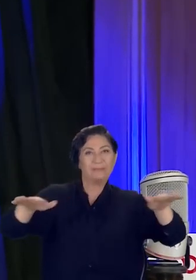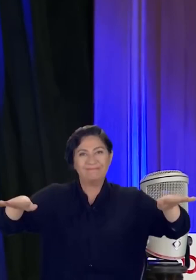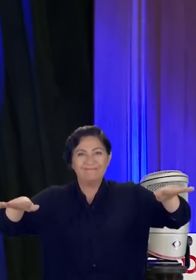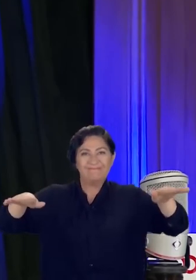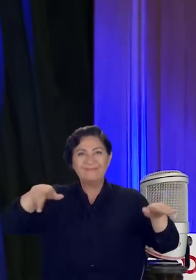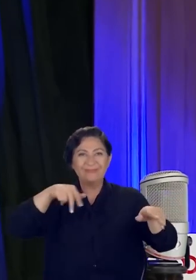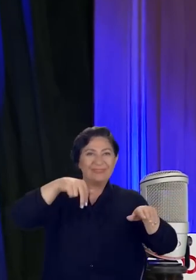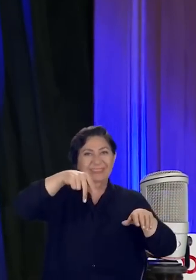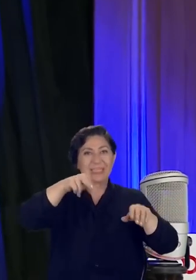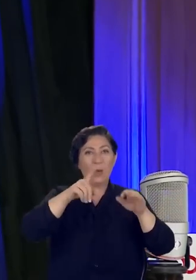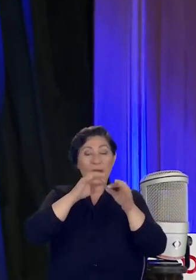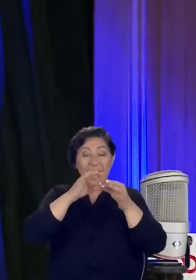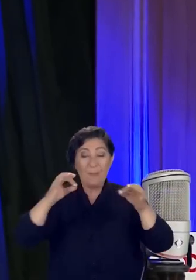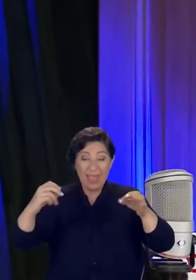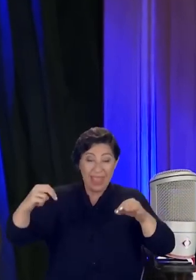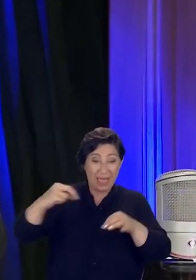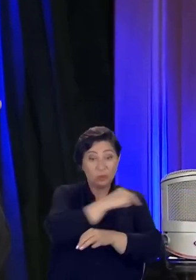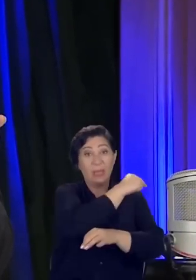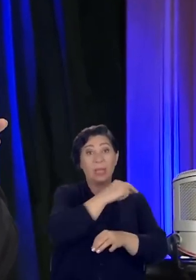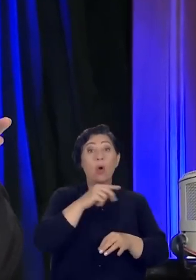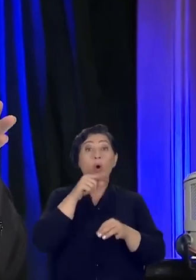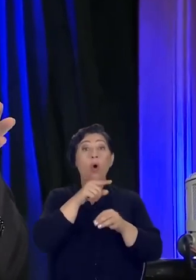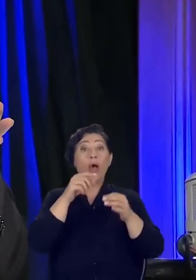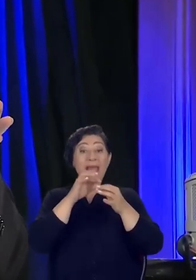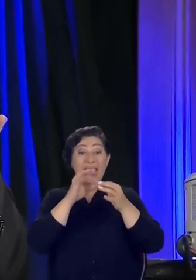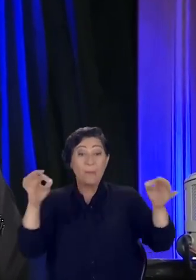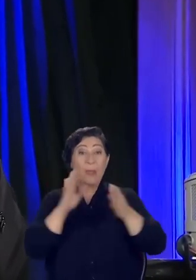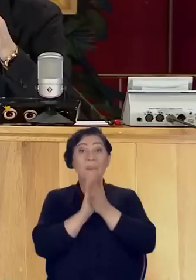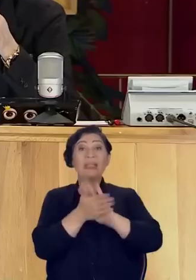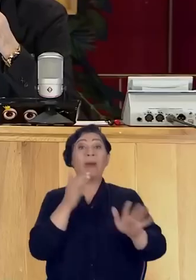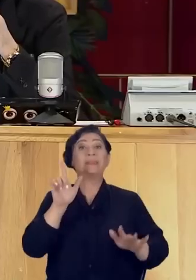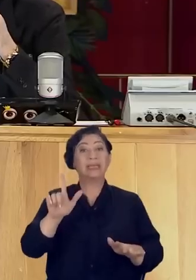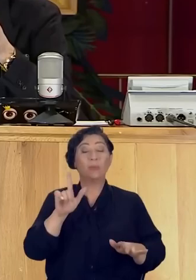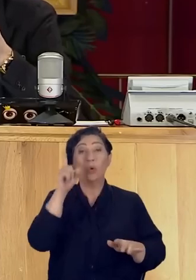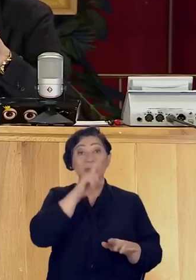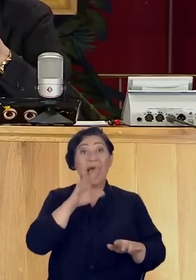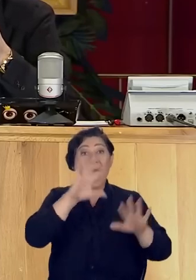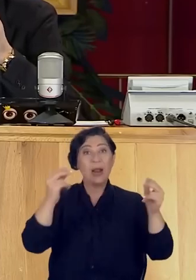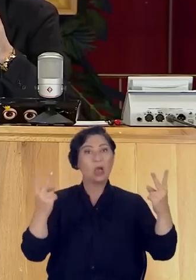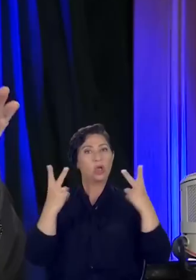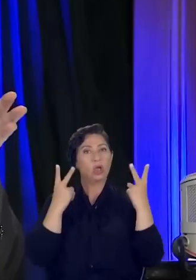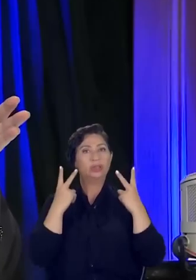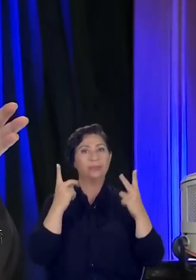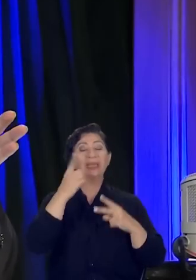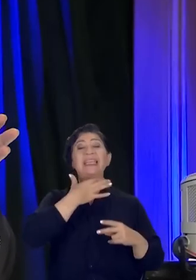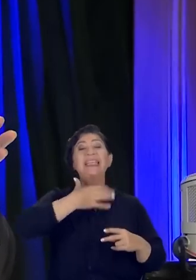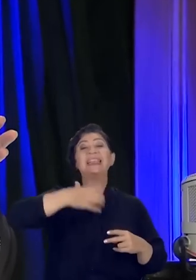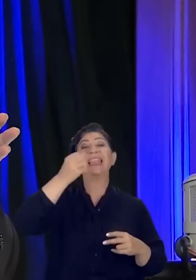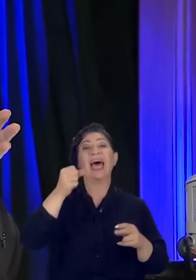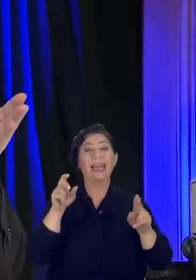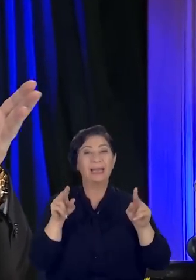her seferinde o ipi geçmek ve o ipi bitirmek zorundayızdır. Onun için bizim her gösterimiz bir